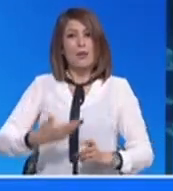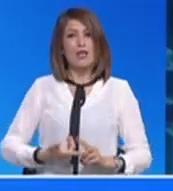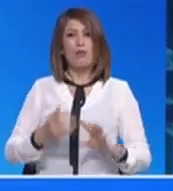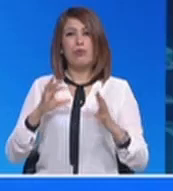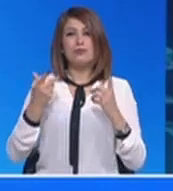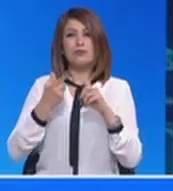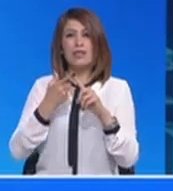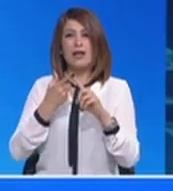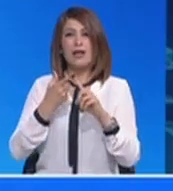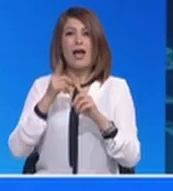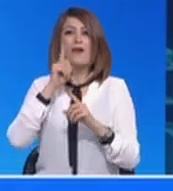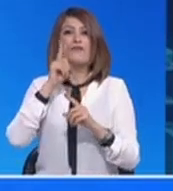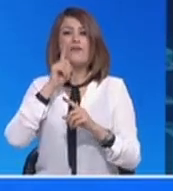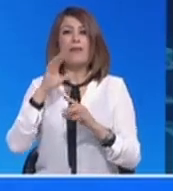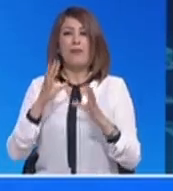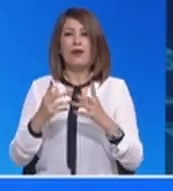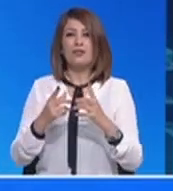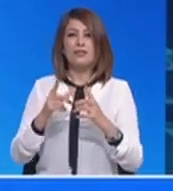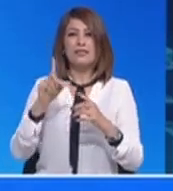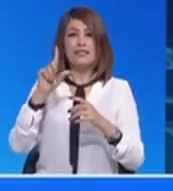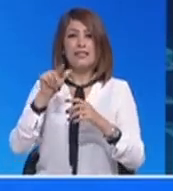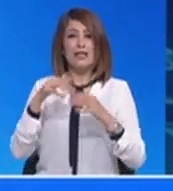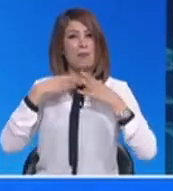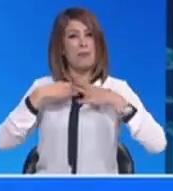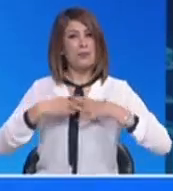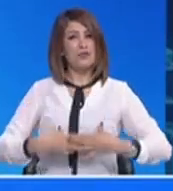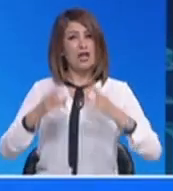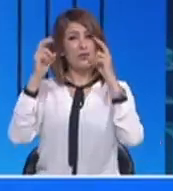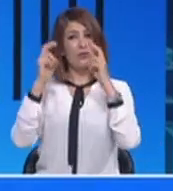الحمد لله الوضع هناك